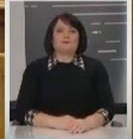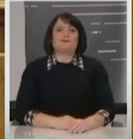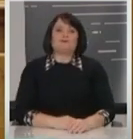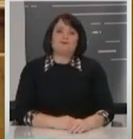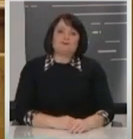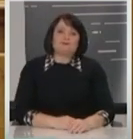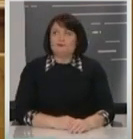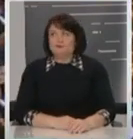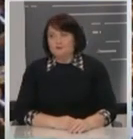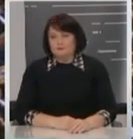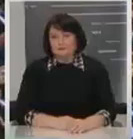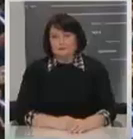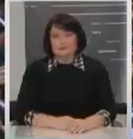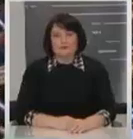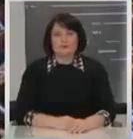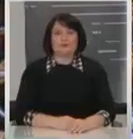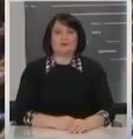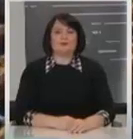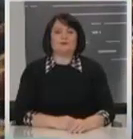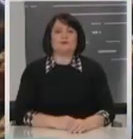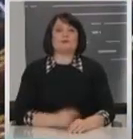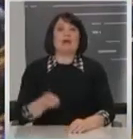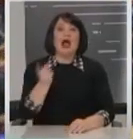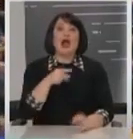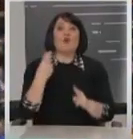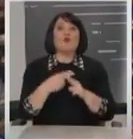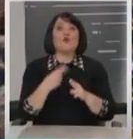Έρχομαι λοιπόν τώρα Λάτε, και σε ένα άλλο κρίσιμο θέμα.